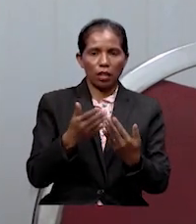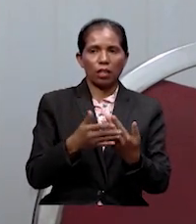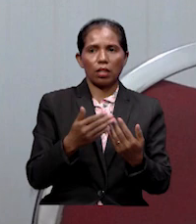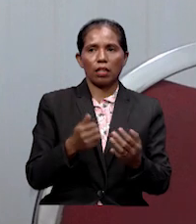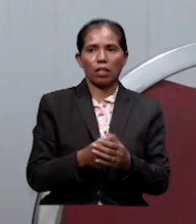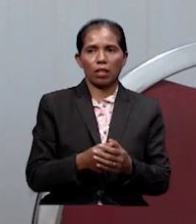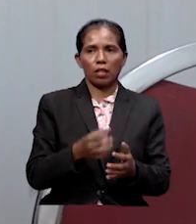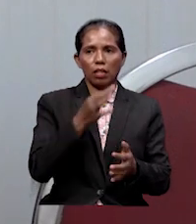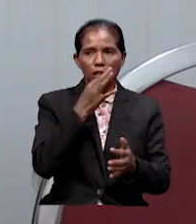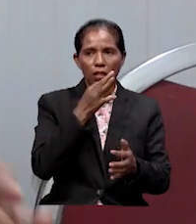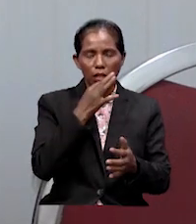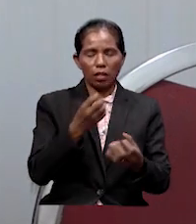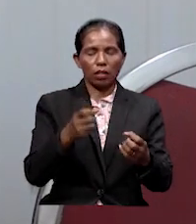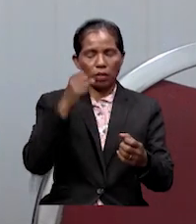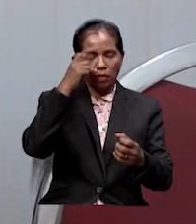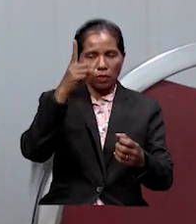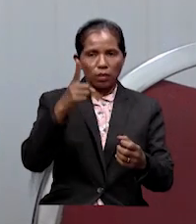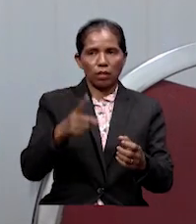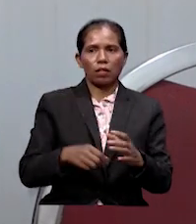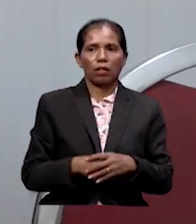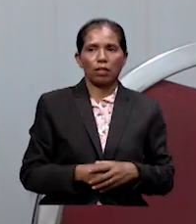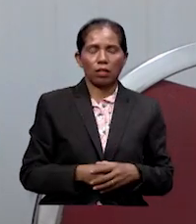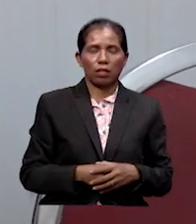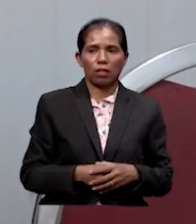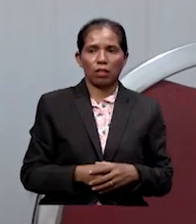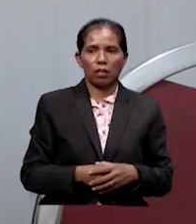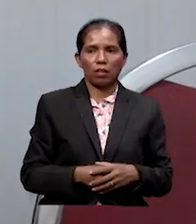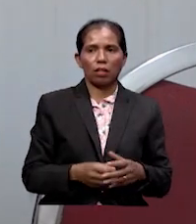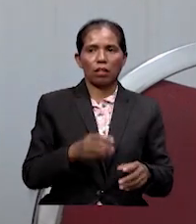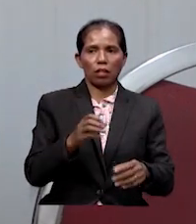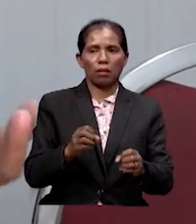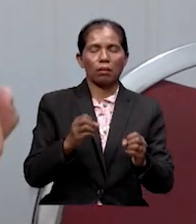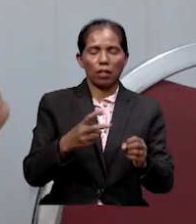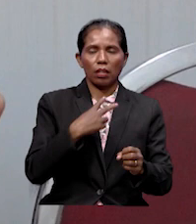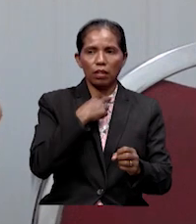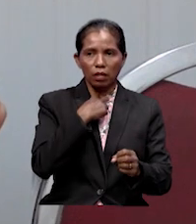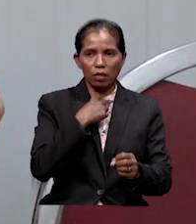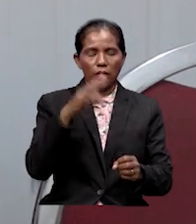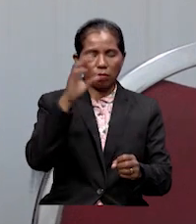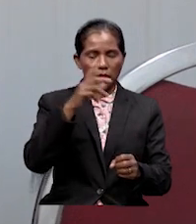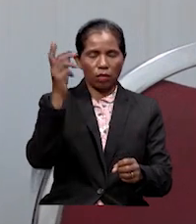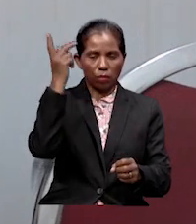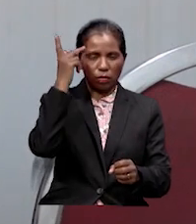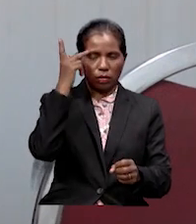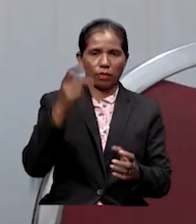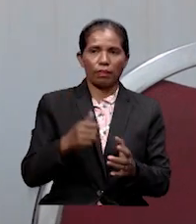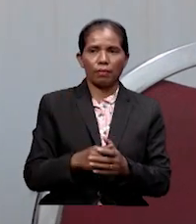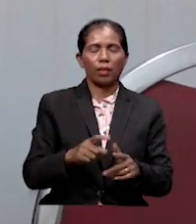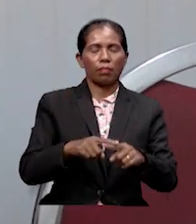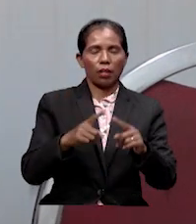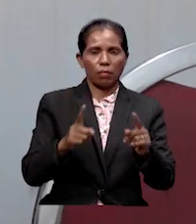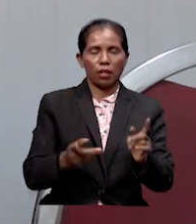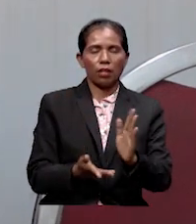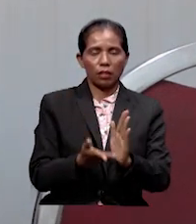to manten hubo tirane dar pente u hasane ini akan ema bela dia stres u ni buka ulu moras to mabi ita kon hasane ini